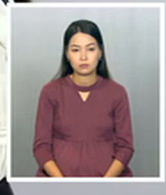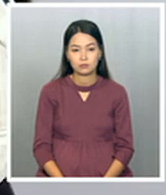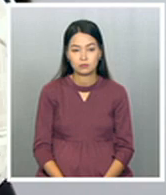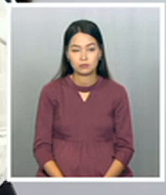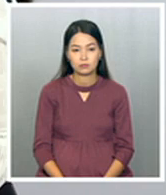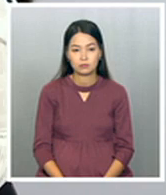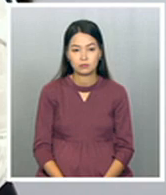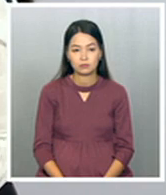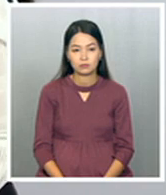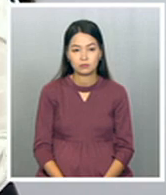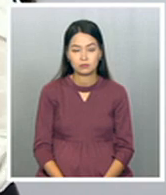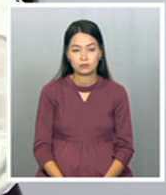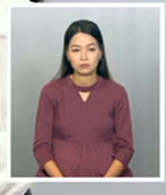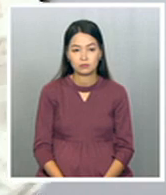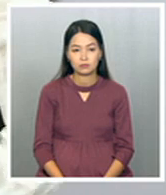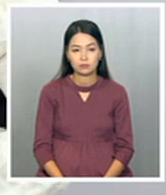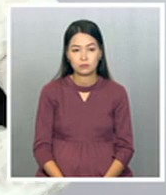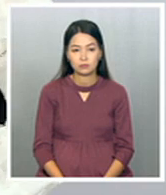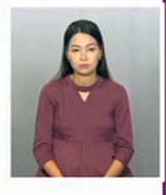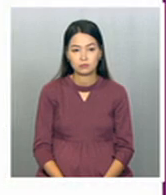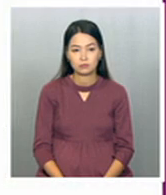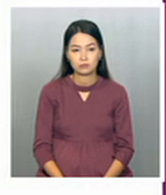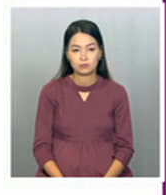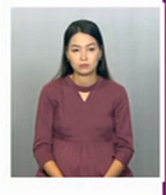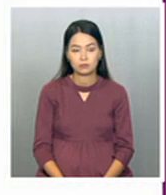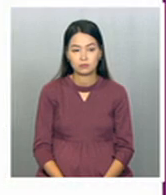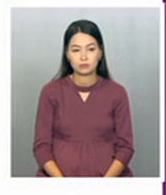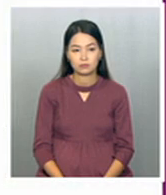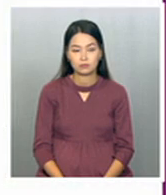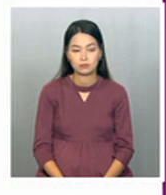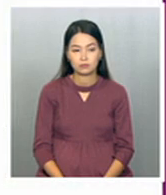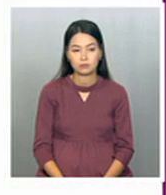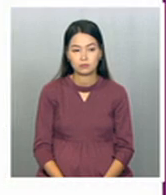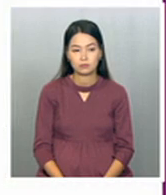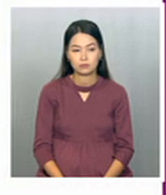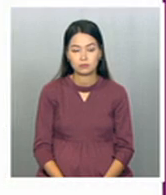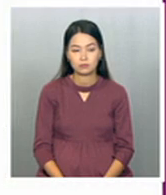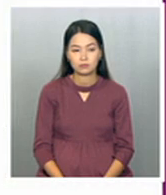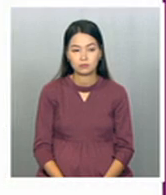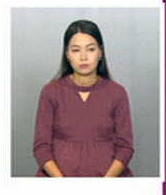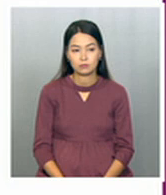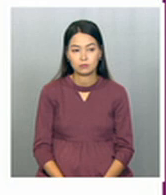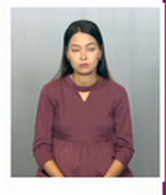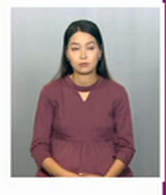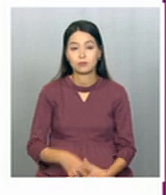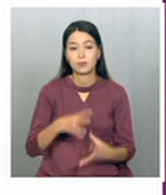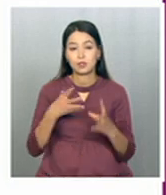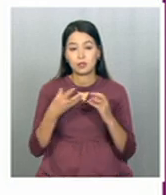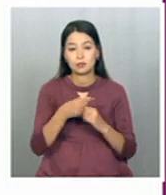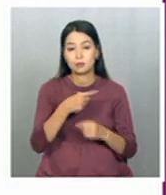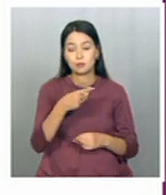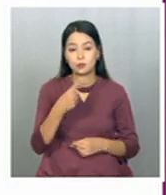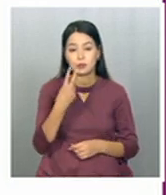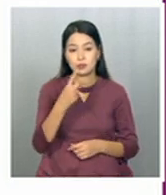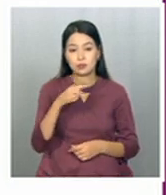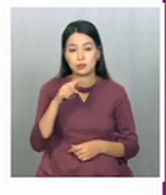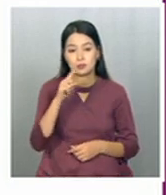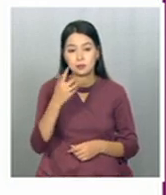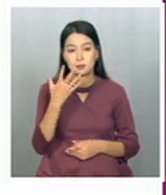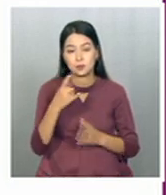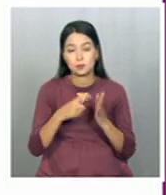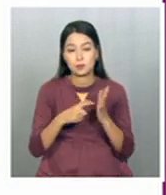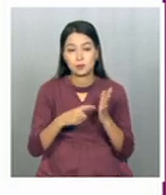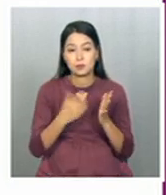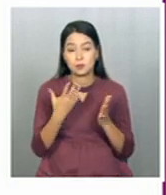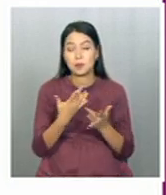Тағы да біз нәжерден иррационалдықтан құтылады екеміз. Нәтижесінде минус 2 түбір асты 5 бөлінген 5 шықты. Осы